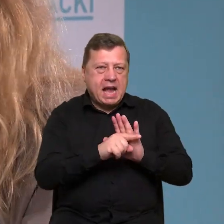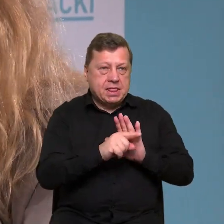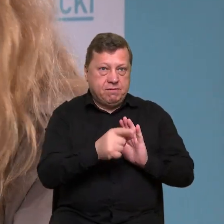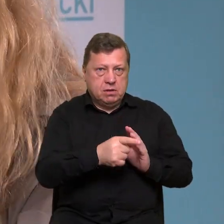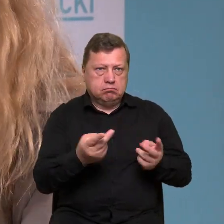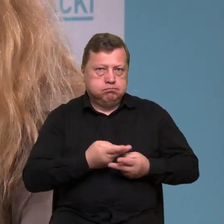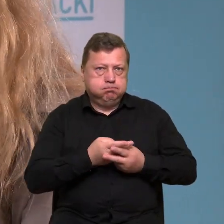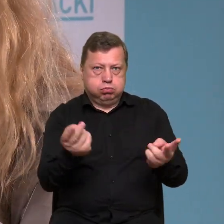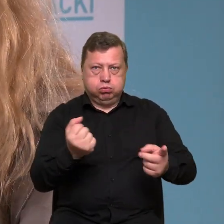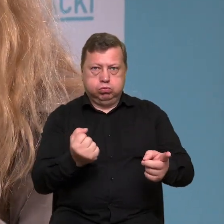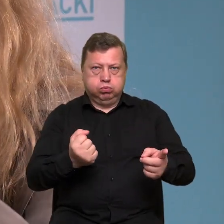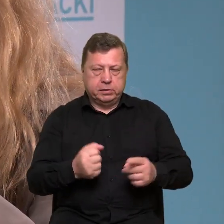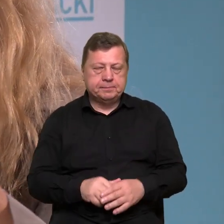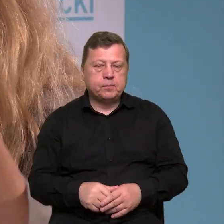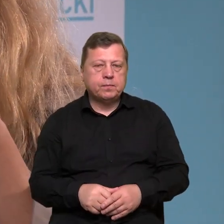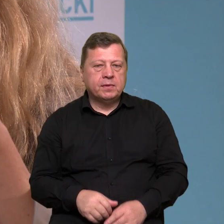Z dużą uwagą